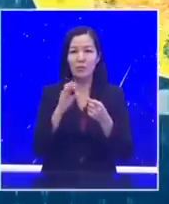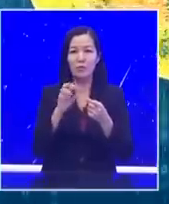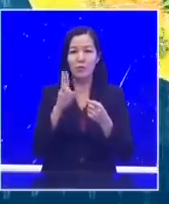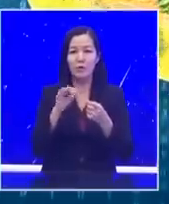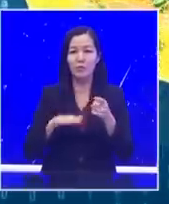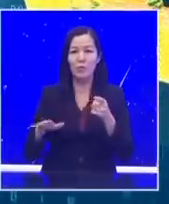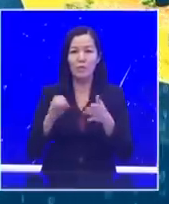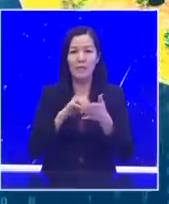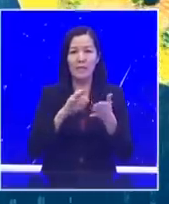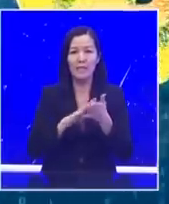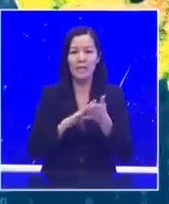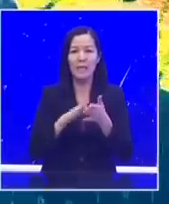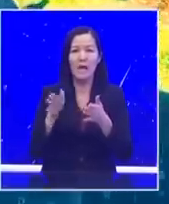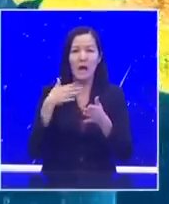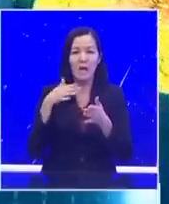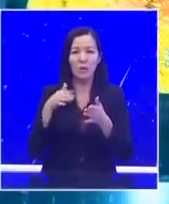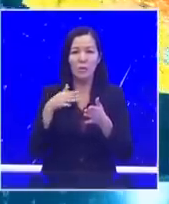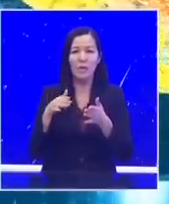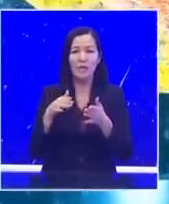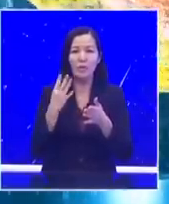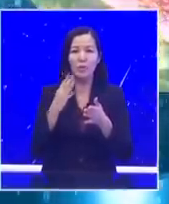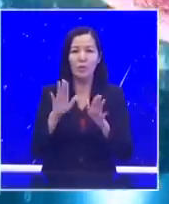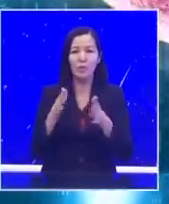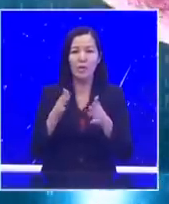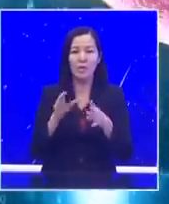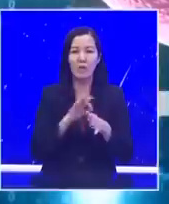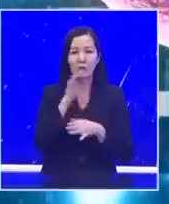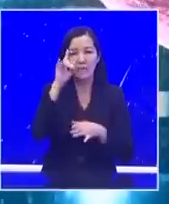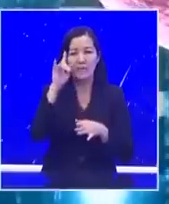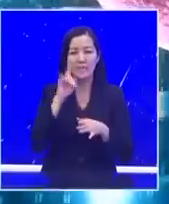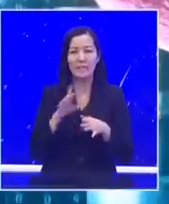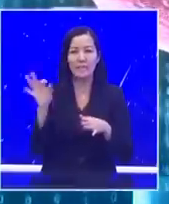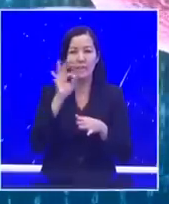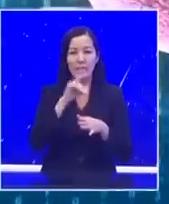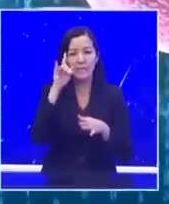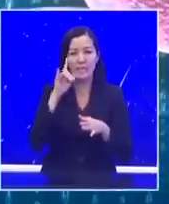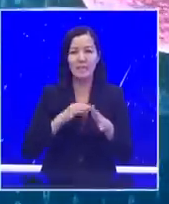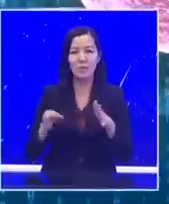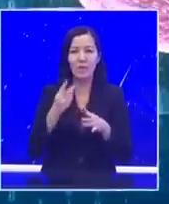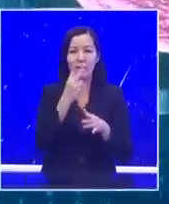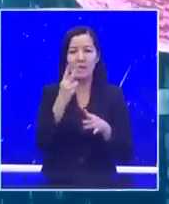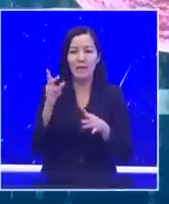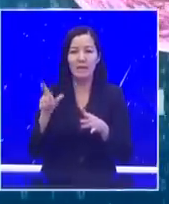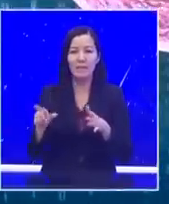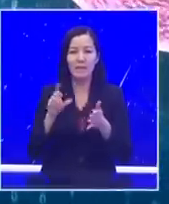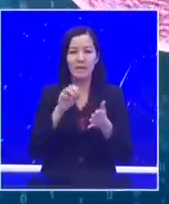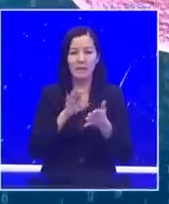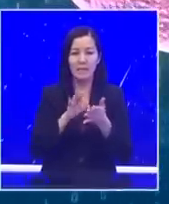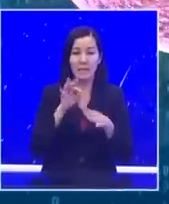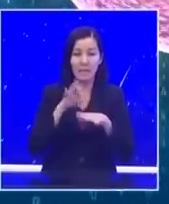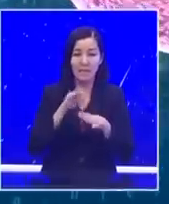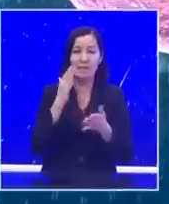5-і Түркістан өңірінде тіркелген, ал Ақтөбеде 4 жағдай, Шығыс Қазақстан, Батыс Қазақстан облыстарында 2 жағдайдан